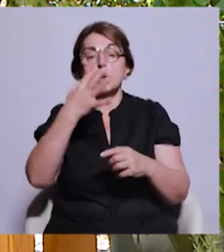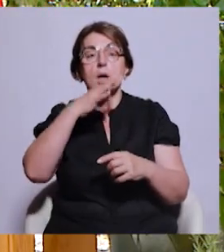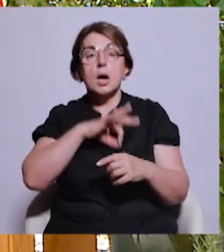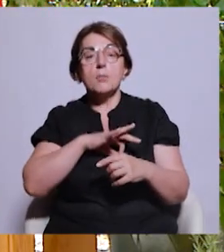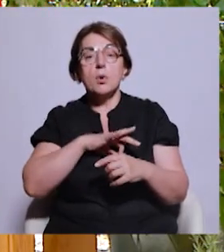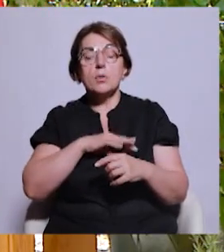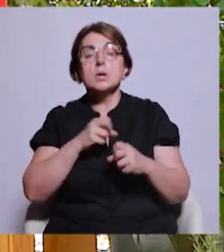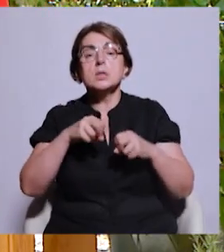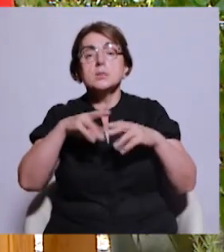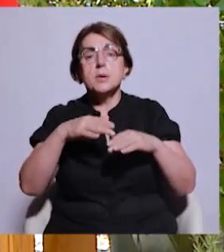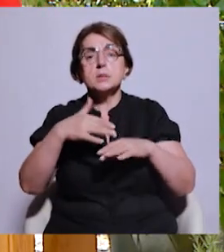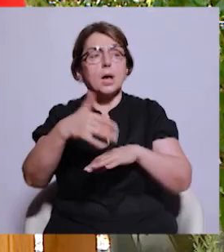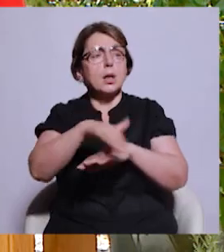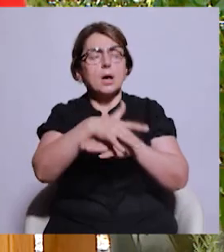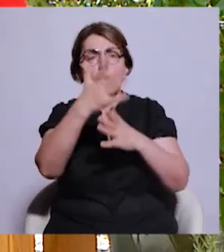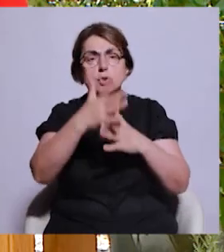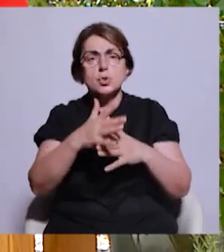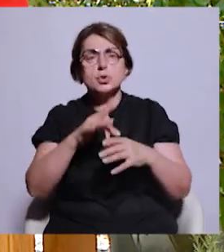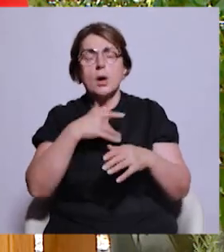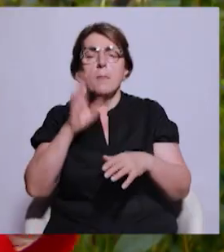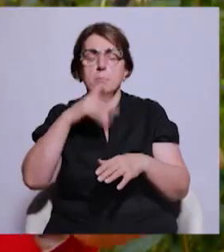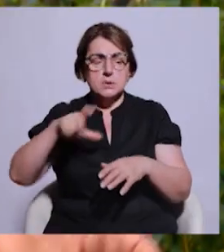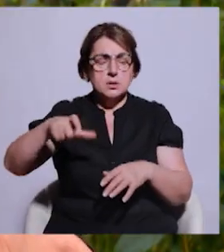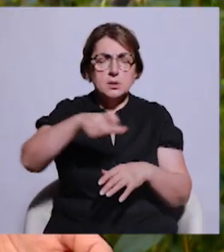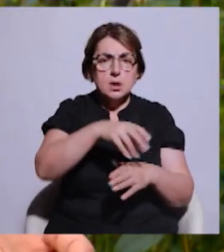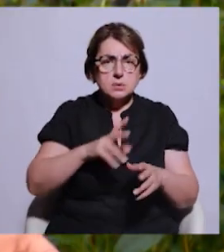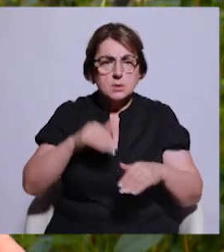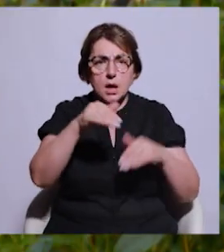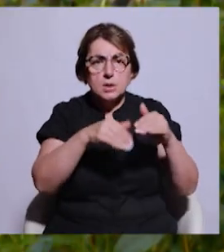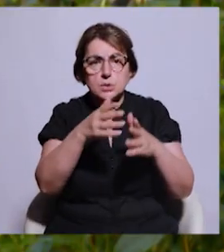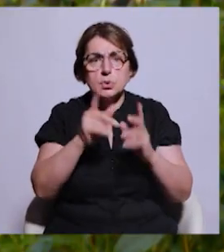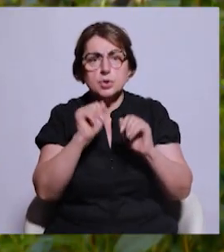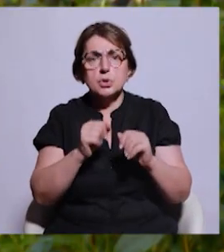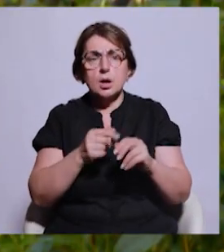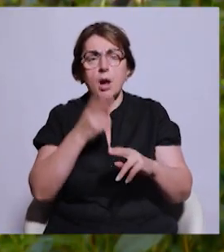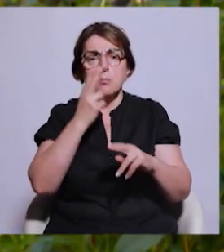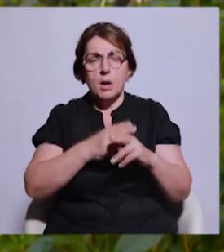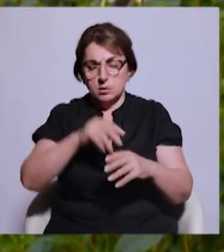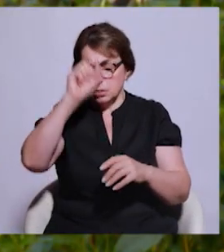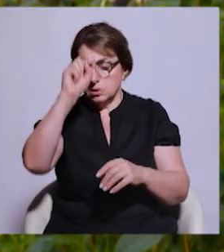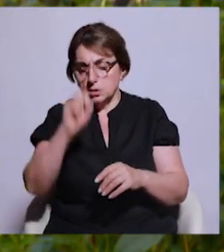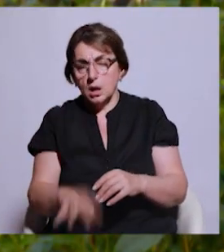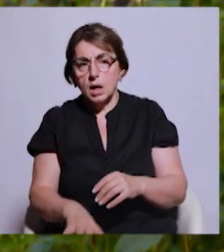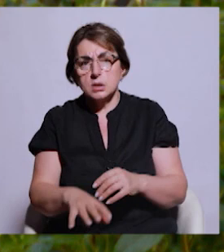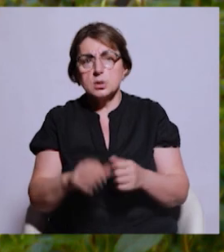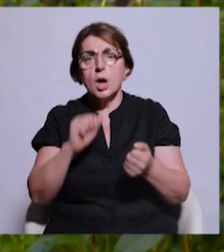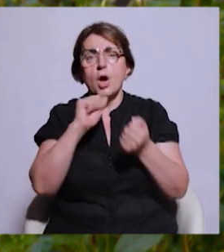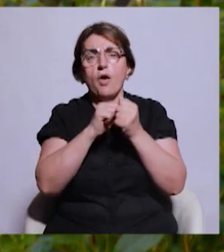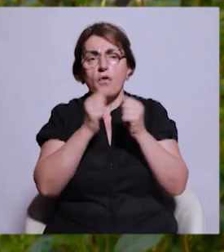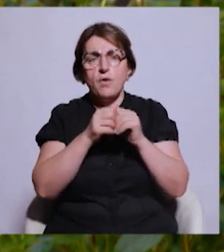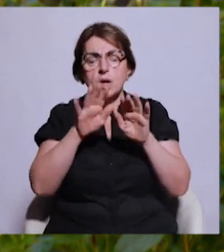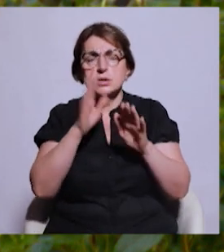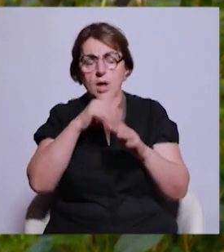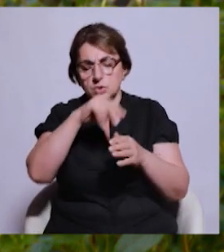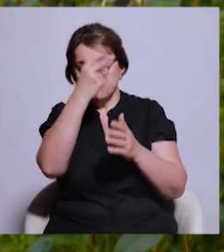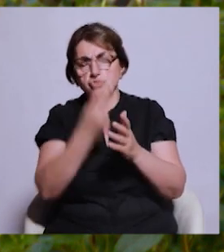უნდა გამოვიყენოთ საველე პირობებში, ლაშქრობებისას, მდინარის გადაცურვისას, ის შეიძლება მყარზე დაპირზე დაეცეს,